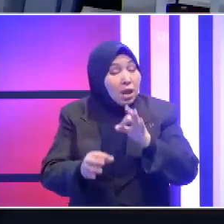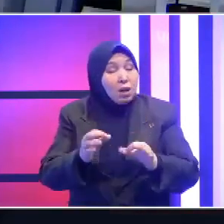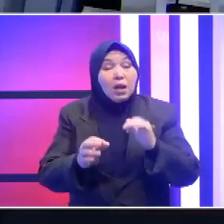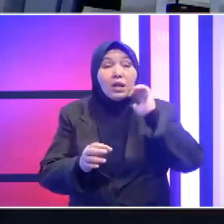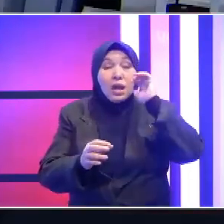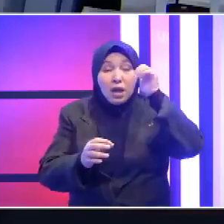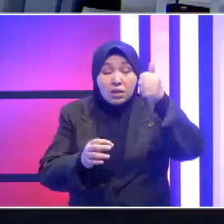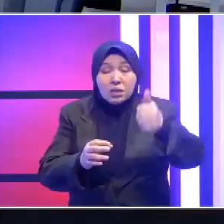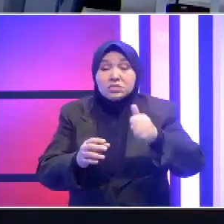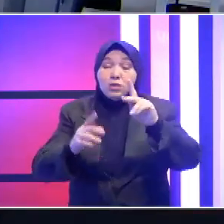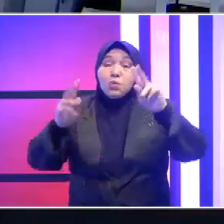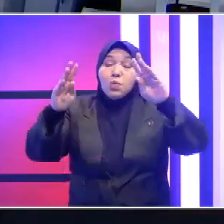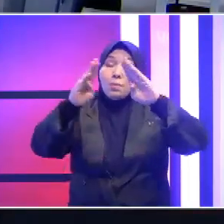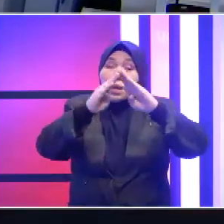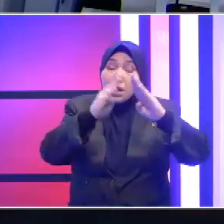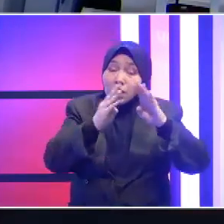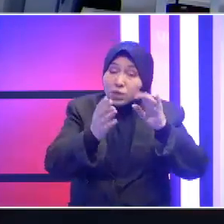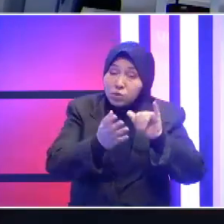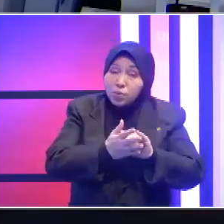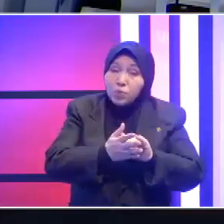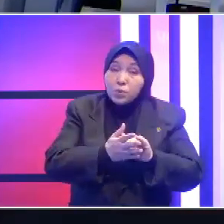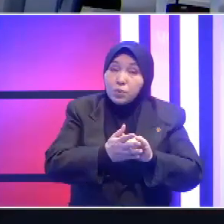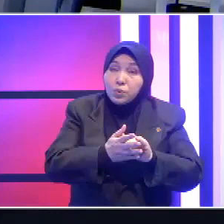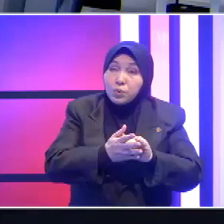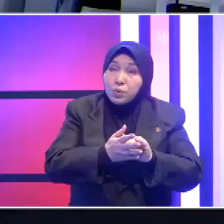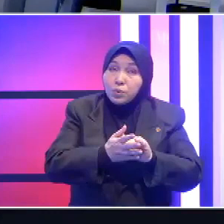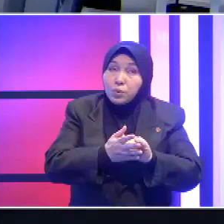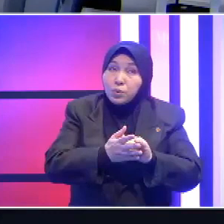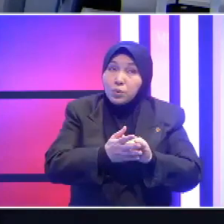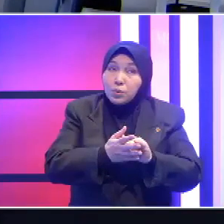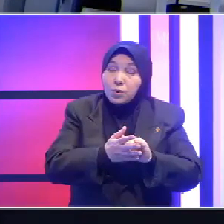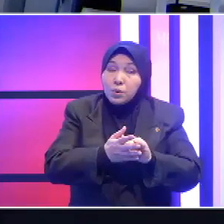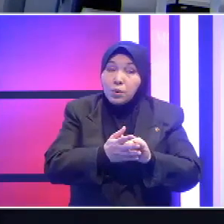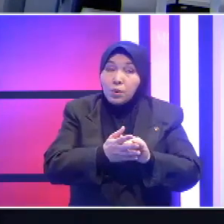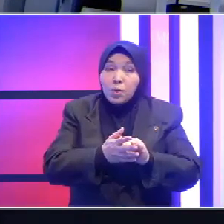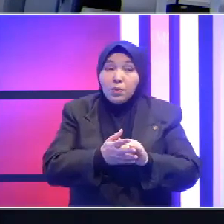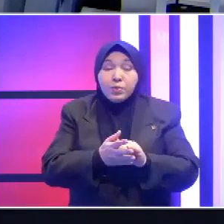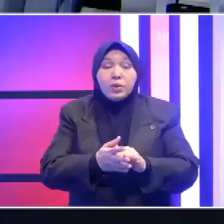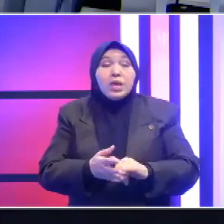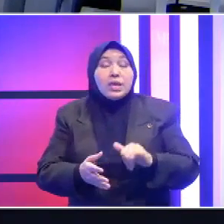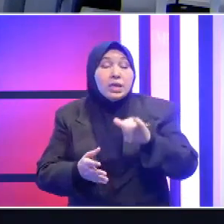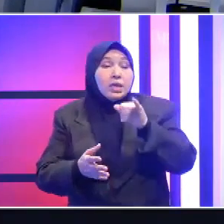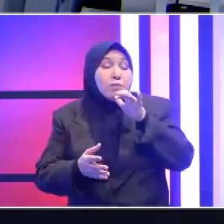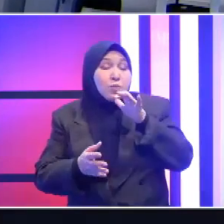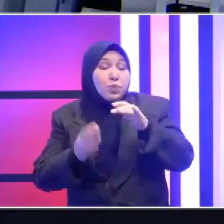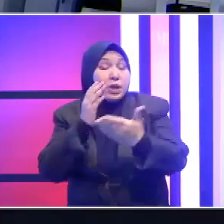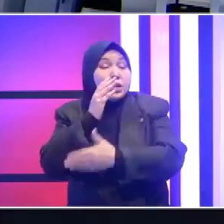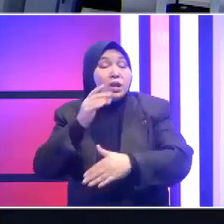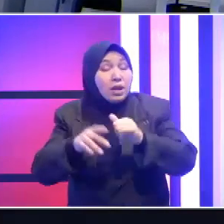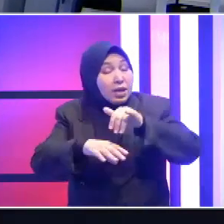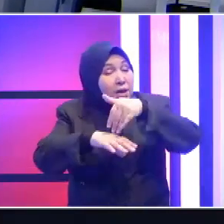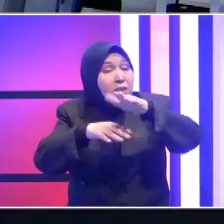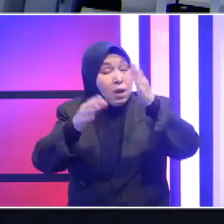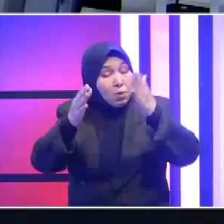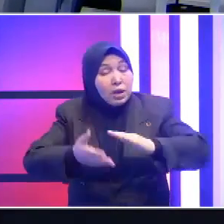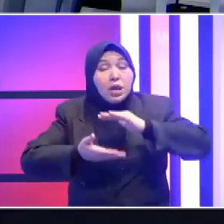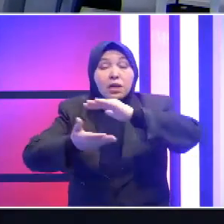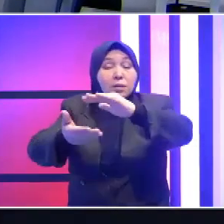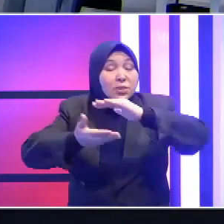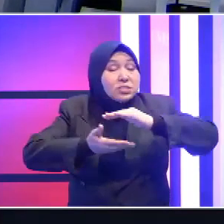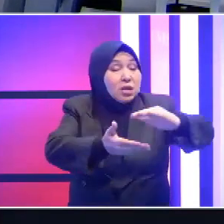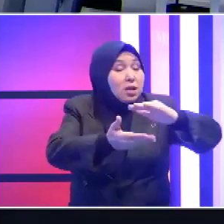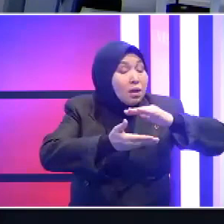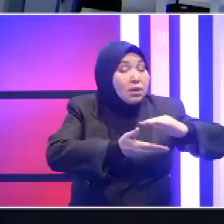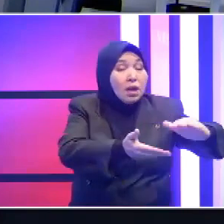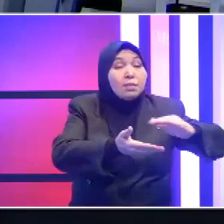di sebuah kota itu the punya ibukotanya itu akan dihantar orang-orang yang akan menyampaikan